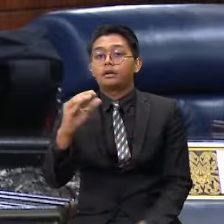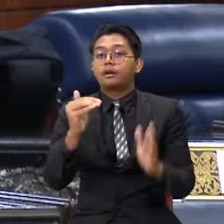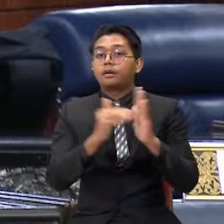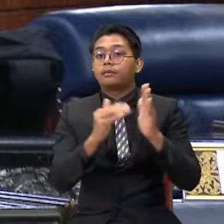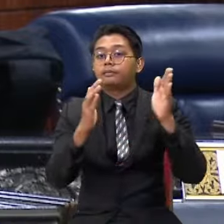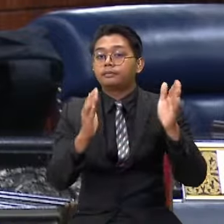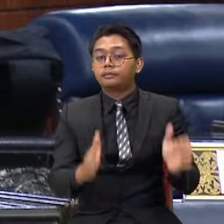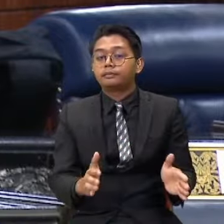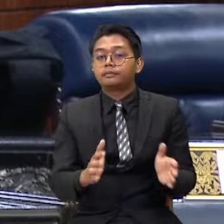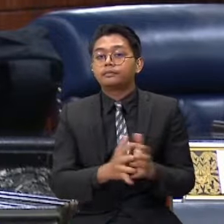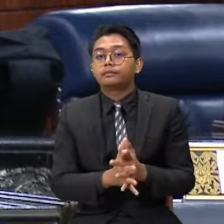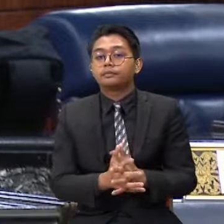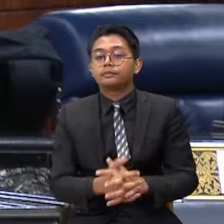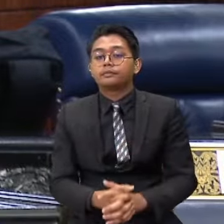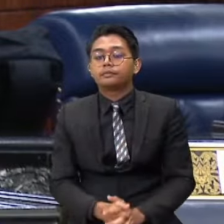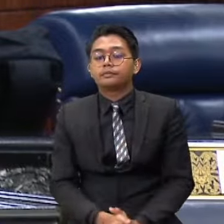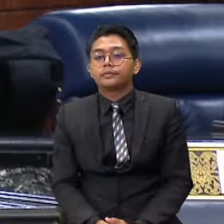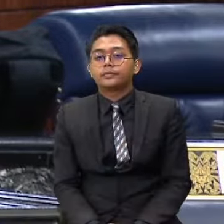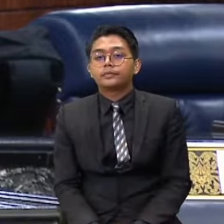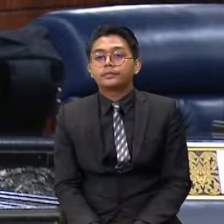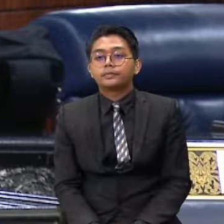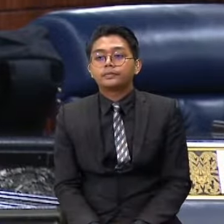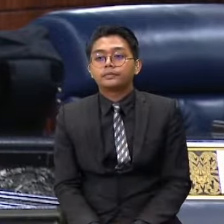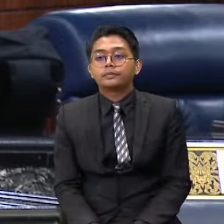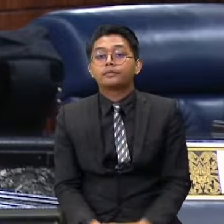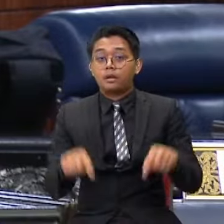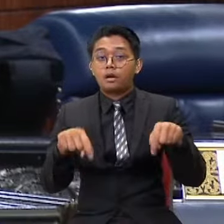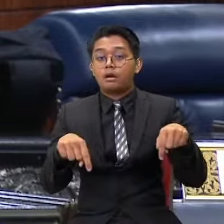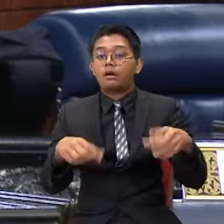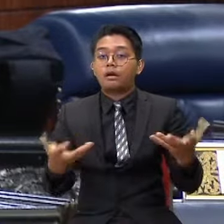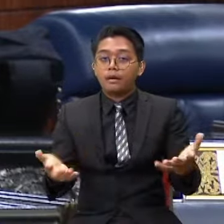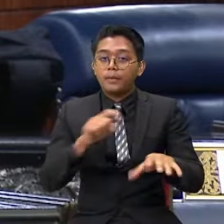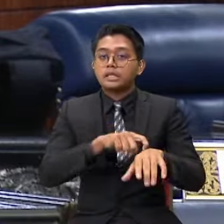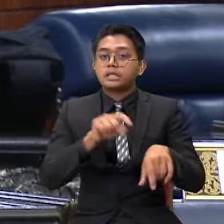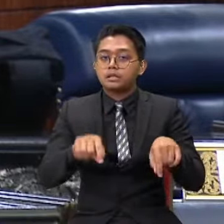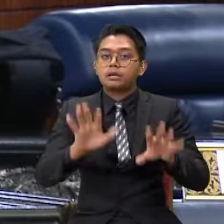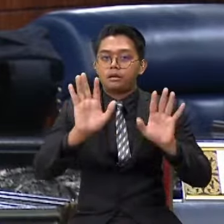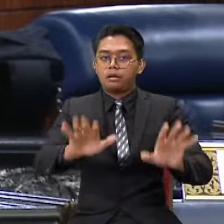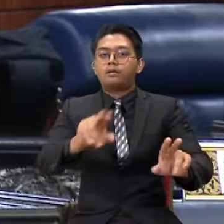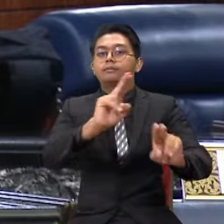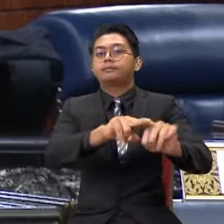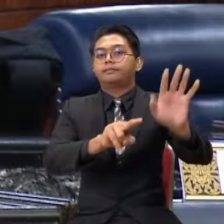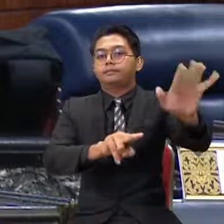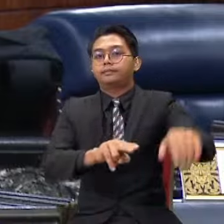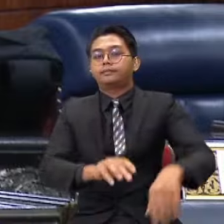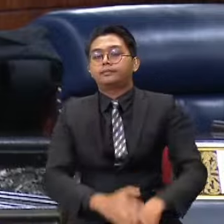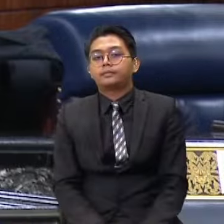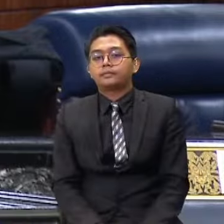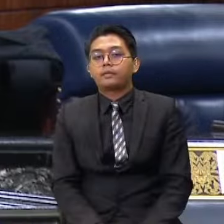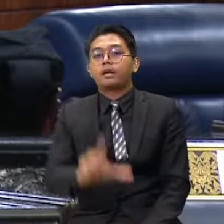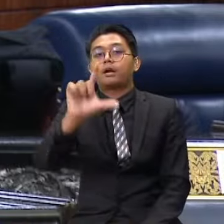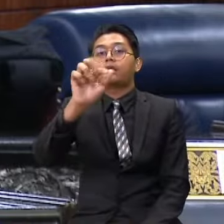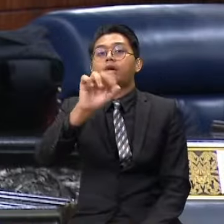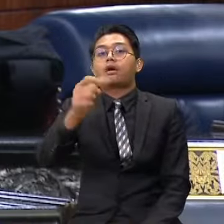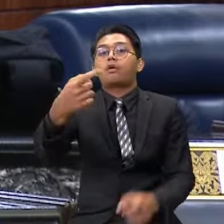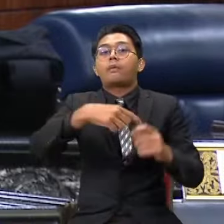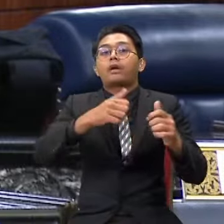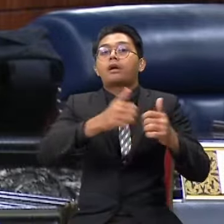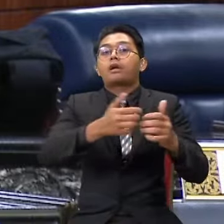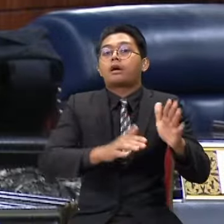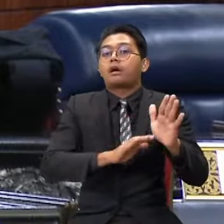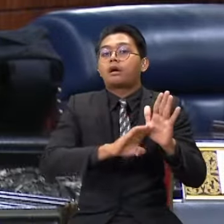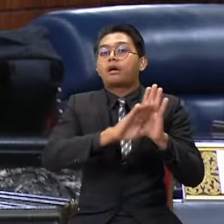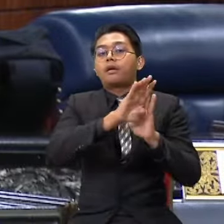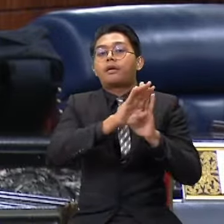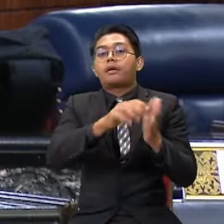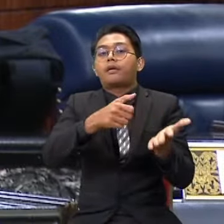tuu bukanang ini FL sayalah duduk larut juga Cuba kaitkan ini dengan kenaikan